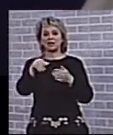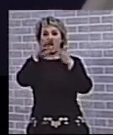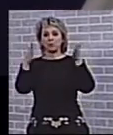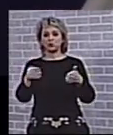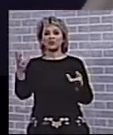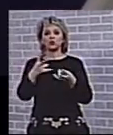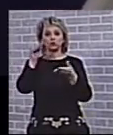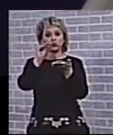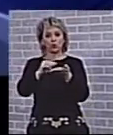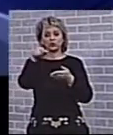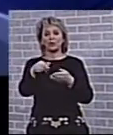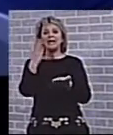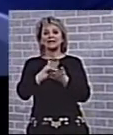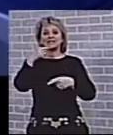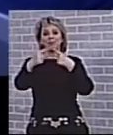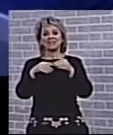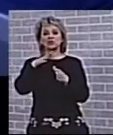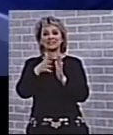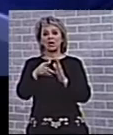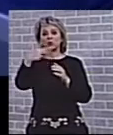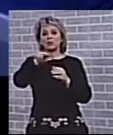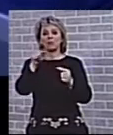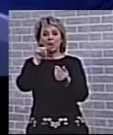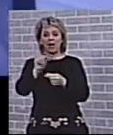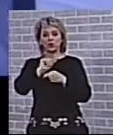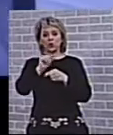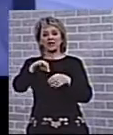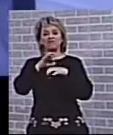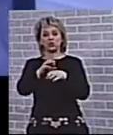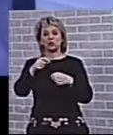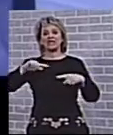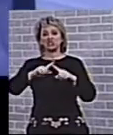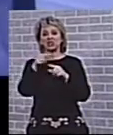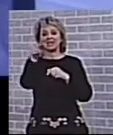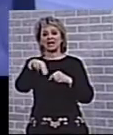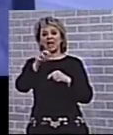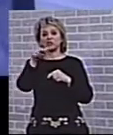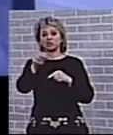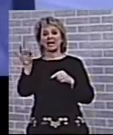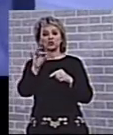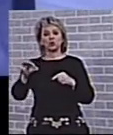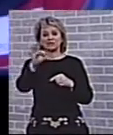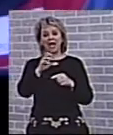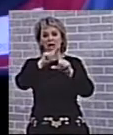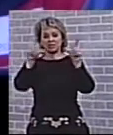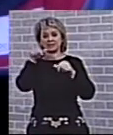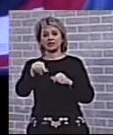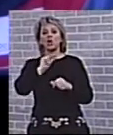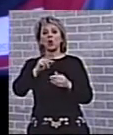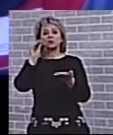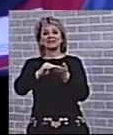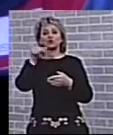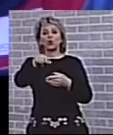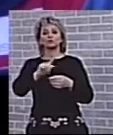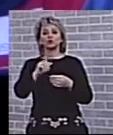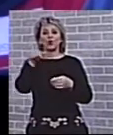аппараты в нужную точку. Весь процесс загрузки под строгим контролем ведущих инженеров-ядерщиков Ростовской АЭС. Работа состоит в том,